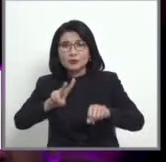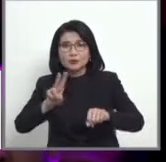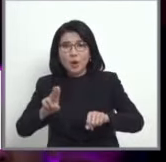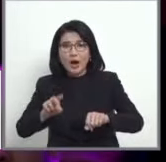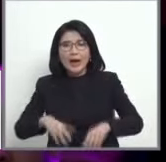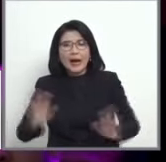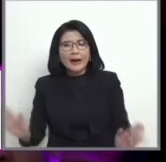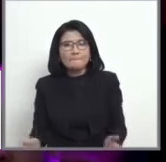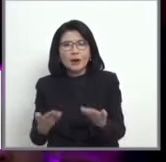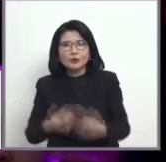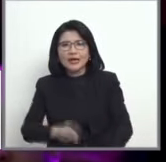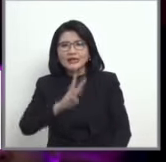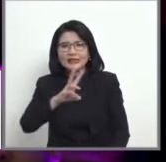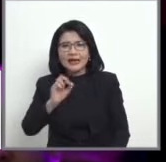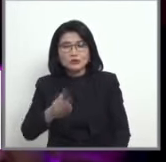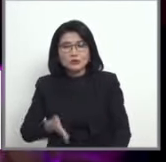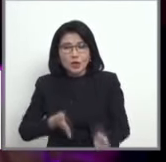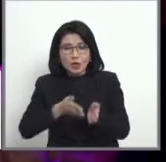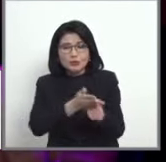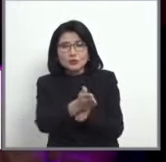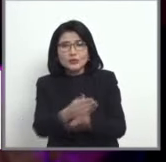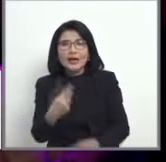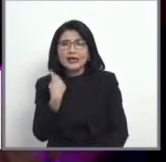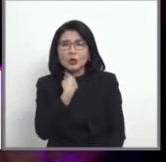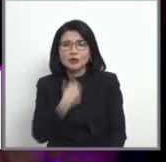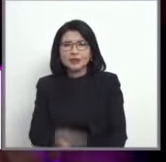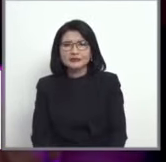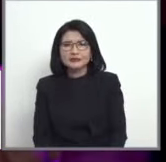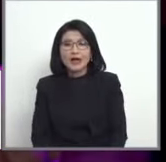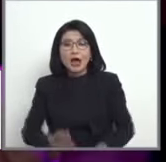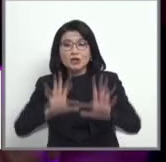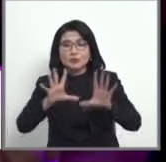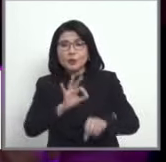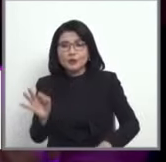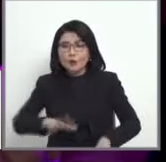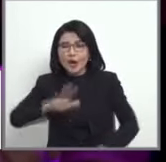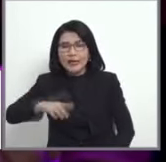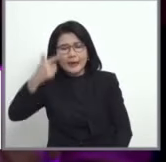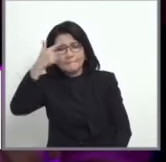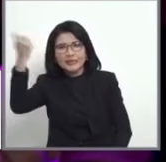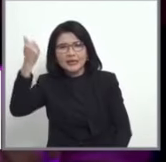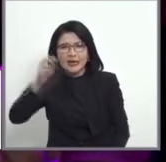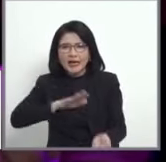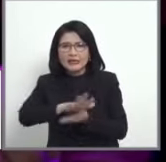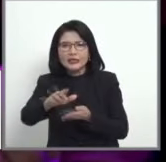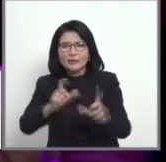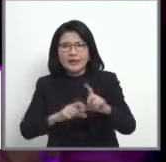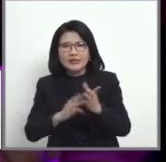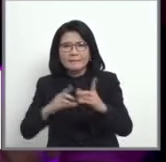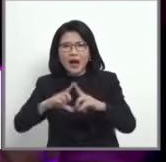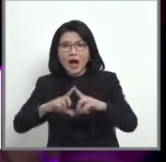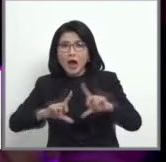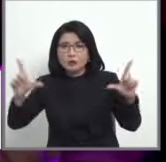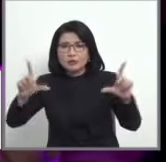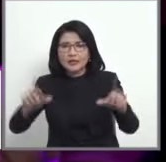membangun 300 fakultas kedokteran kita juga akan mengirim 10.000 anak-anak pintar dari SMA lulusan SMA kita